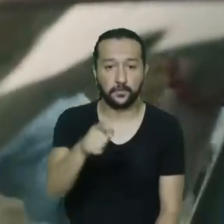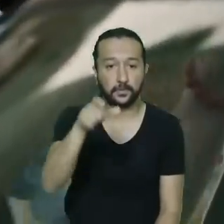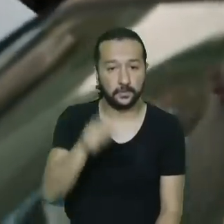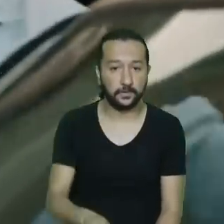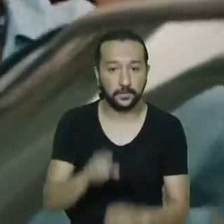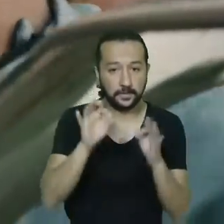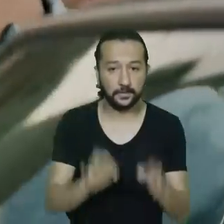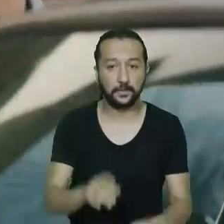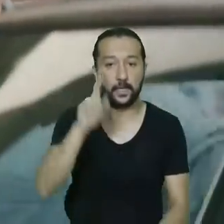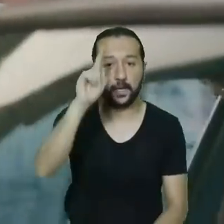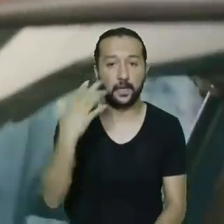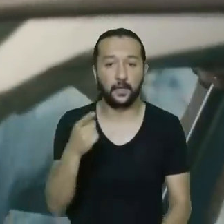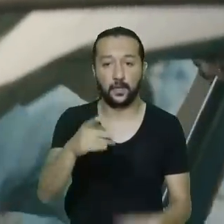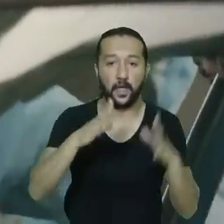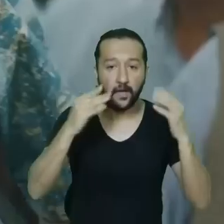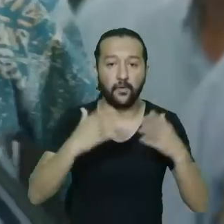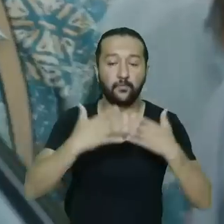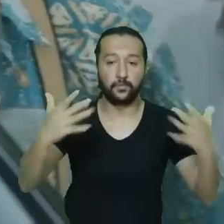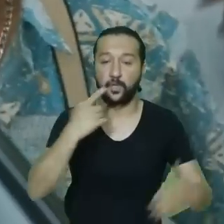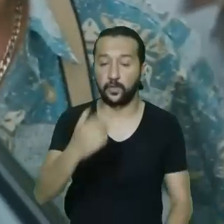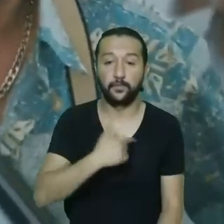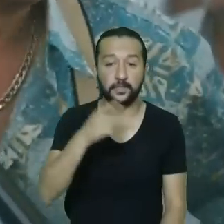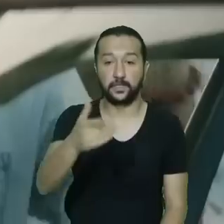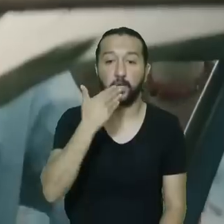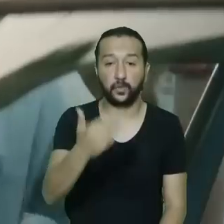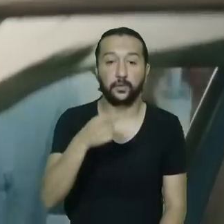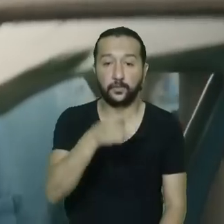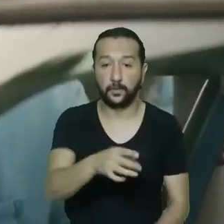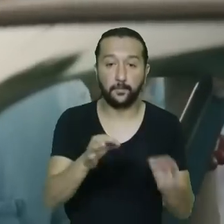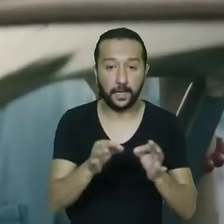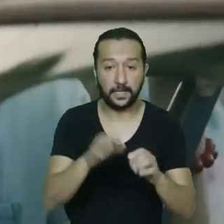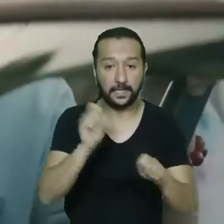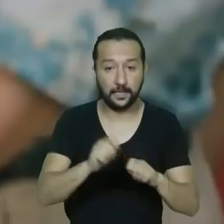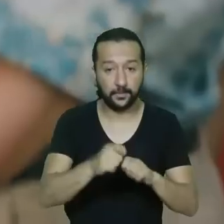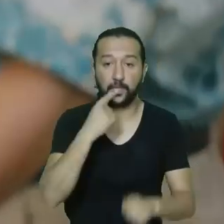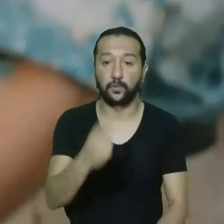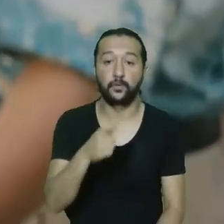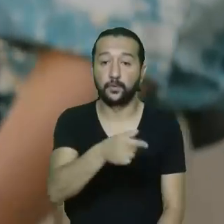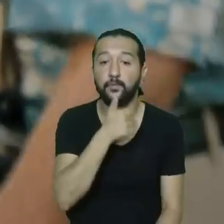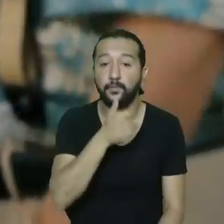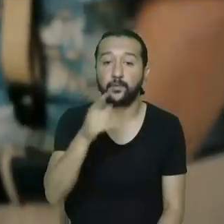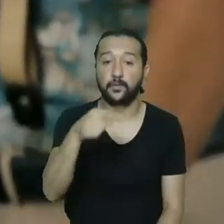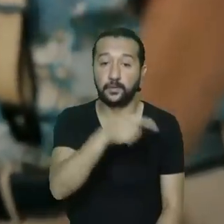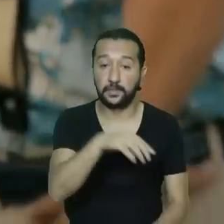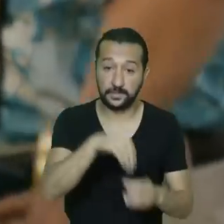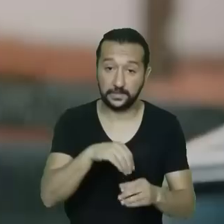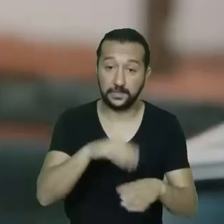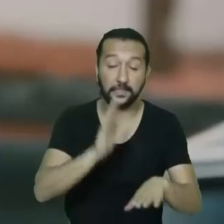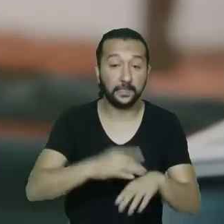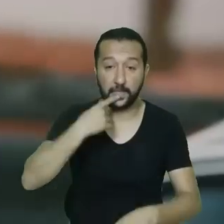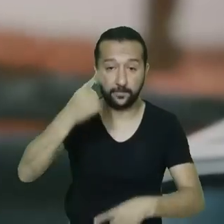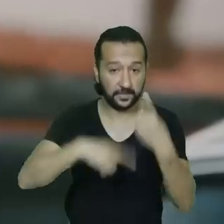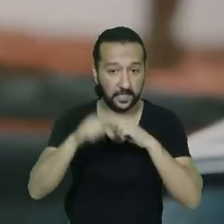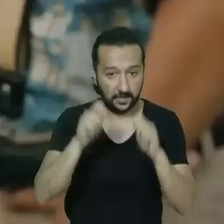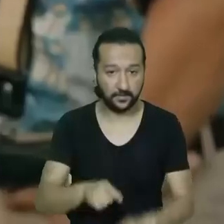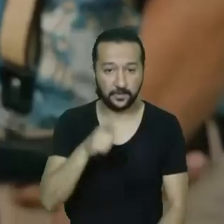Komşin, hala hava yastığı diyor ya. Ben sana söyledim, balataları göster söyledim. Baba, sen Fıraş aynı gece sene